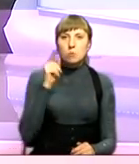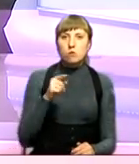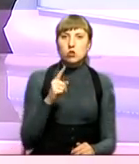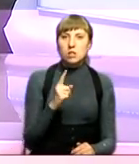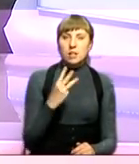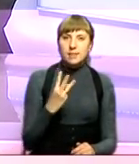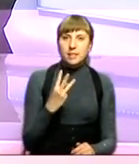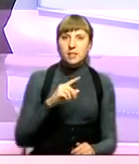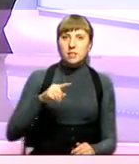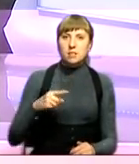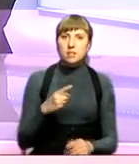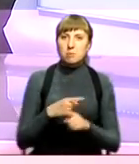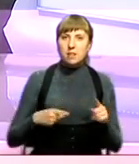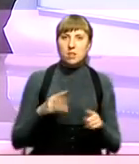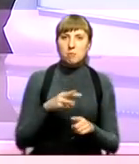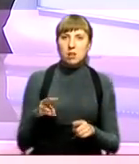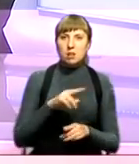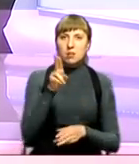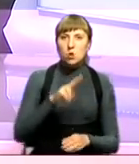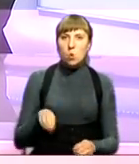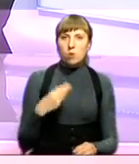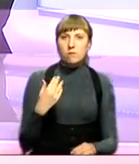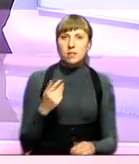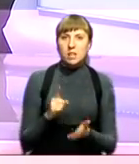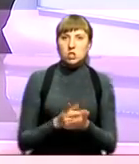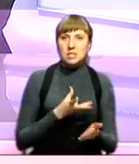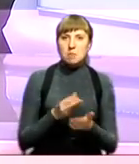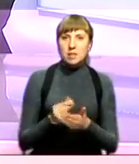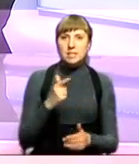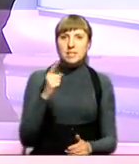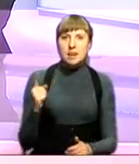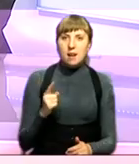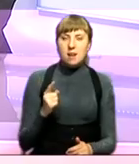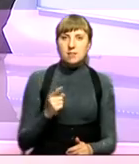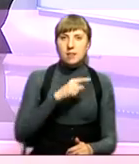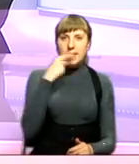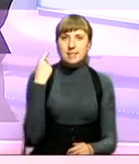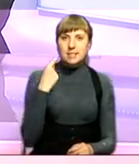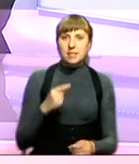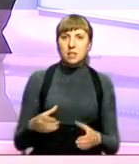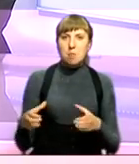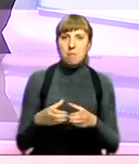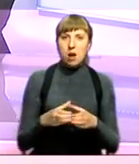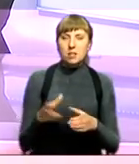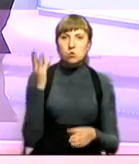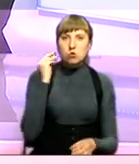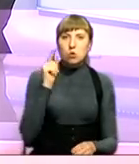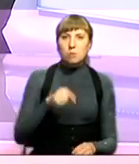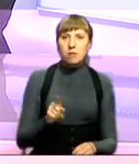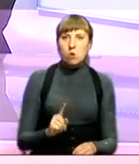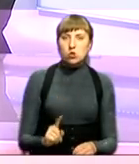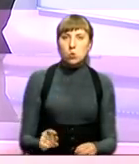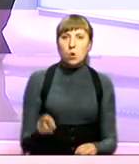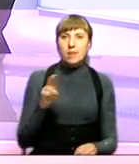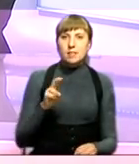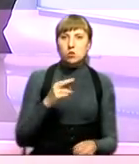миллиарда долларов они должны заплатить за газ российским компаниям, и с учетом того, что